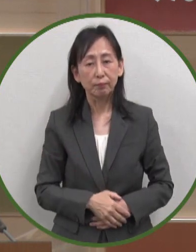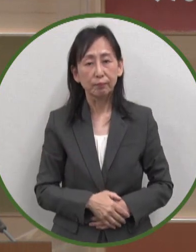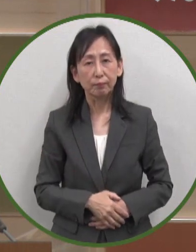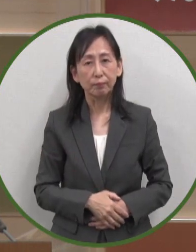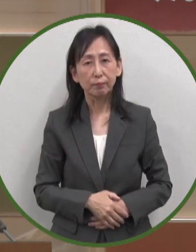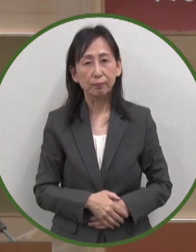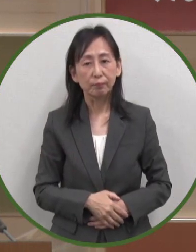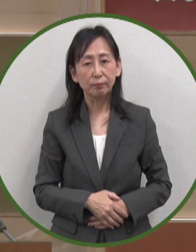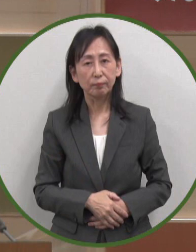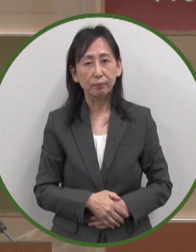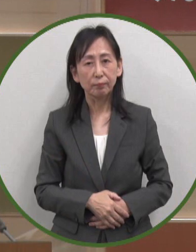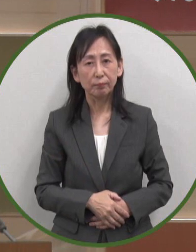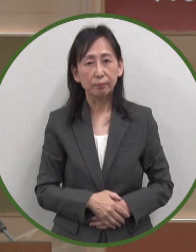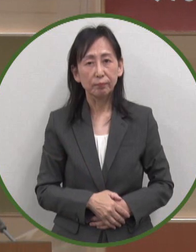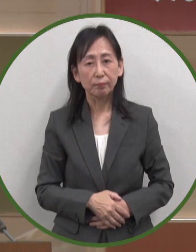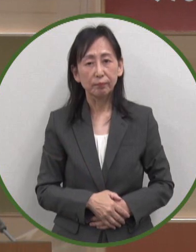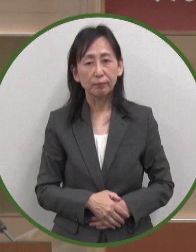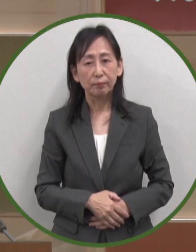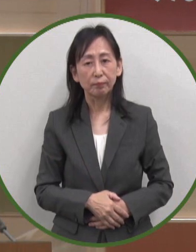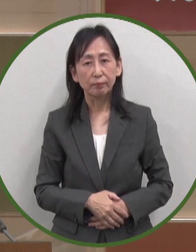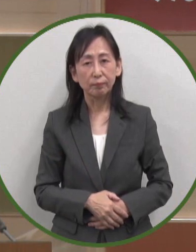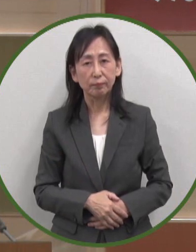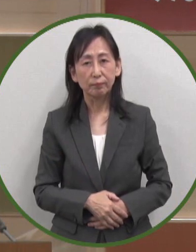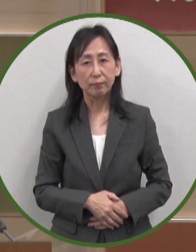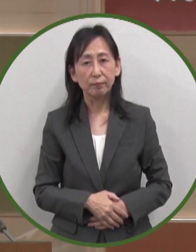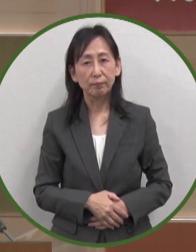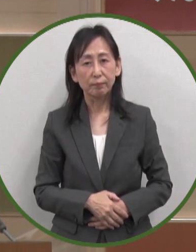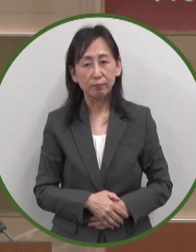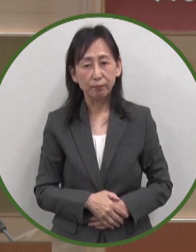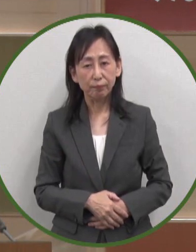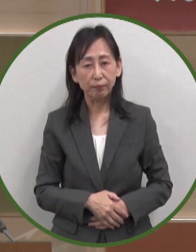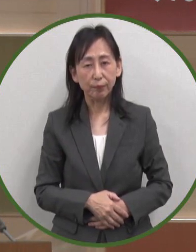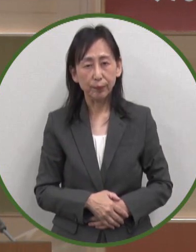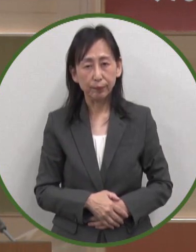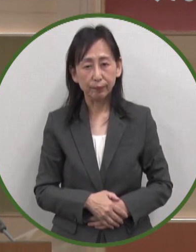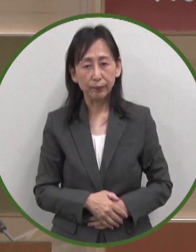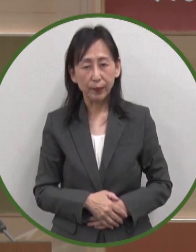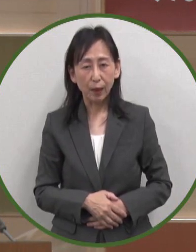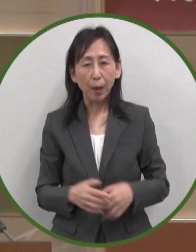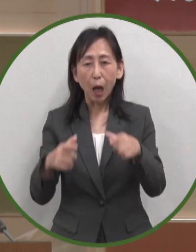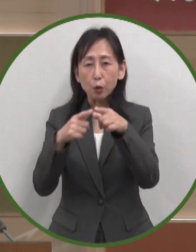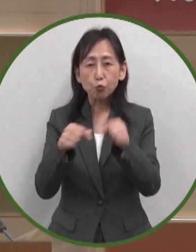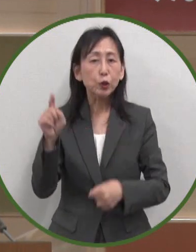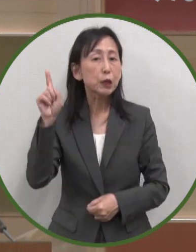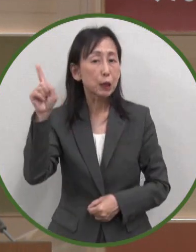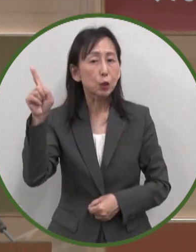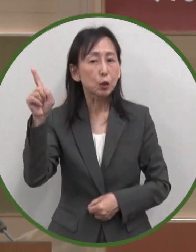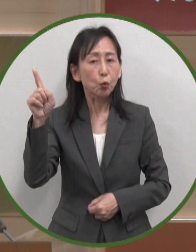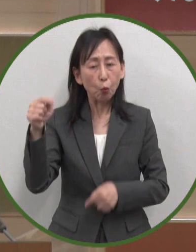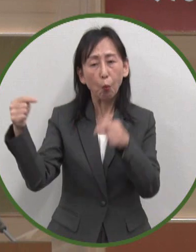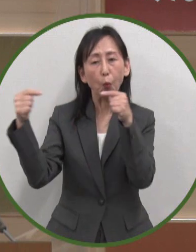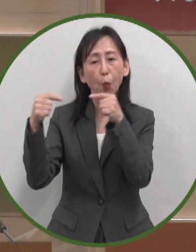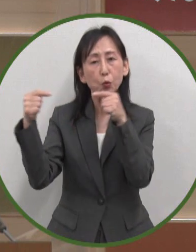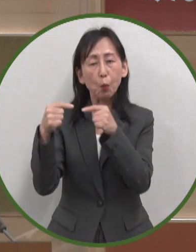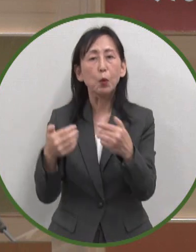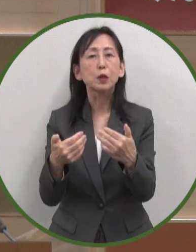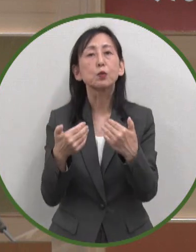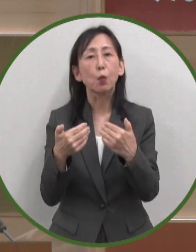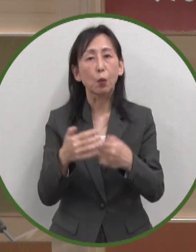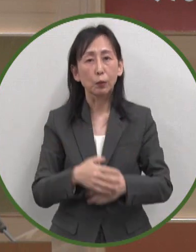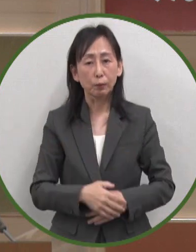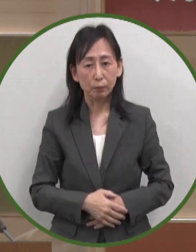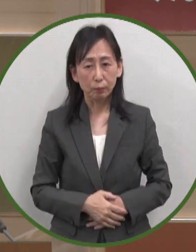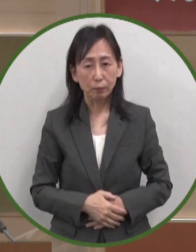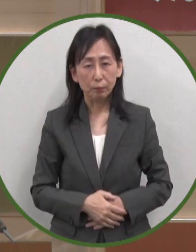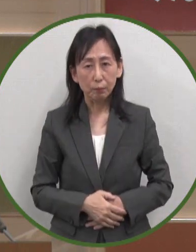そういうこの何て言いますか、対応が必要な、まあ、国との調整というのも必要になってきますので、もうす